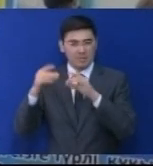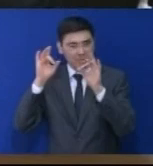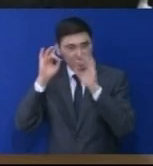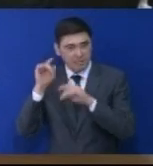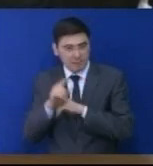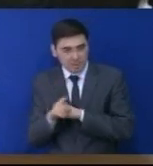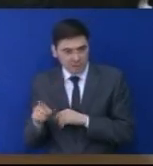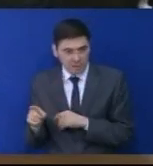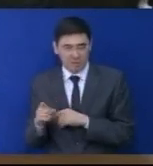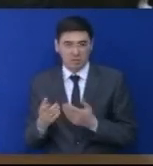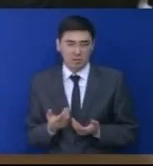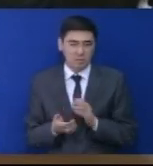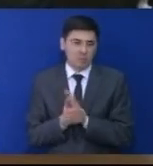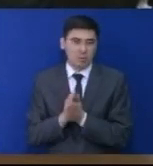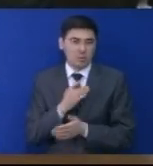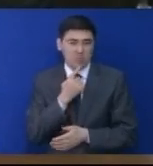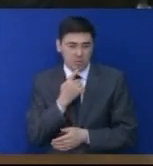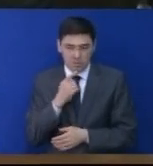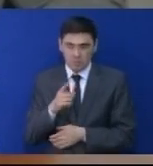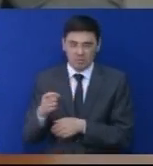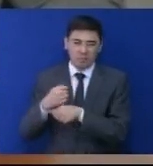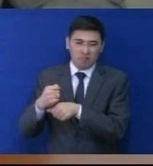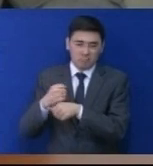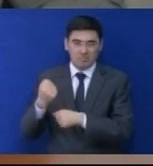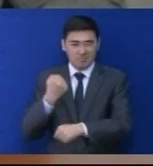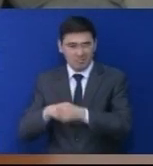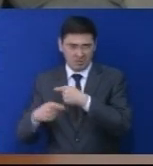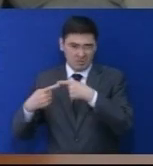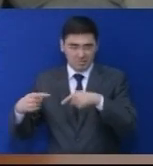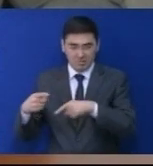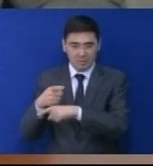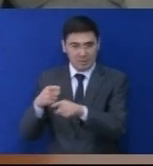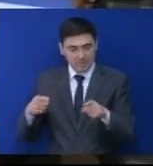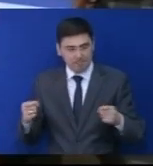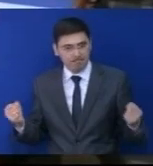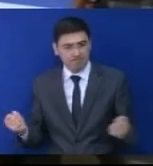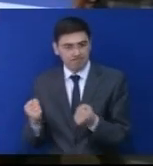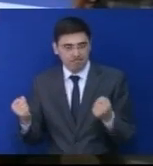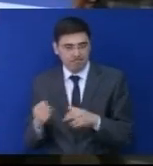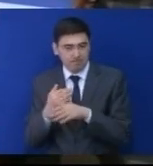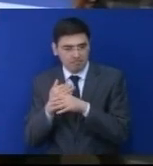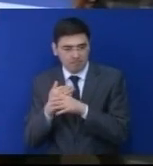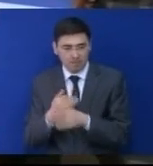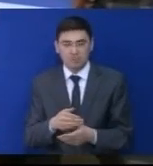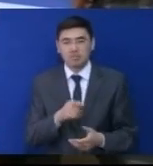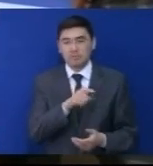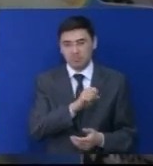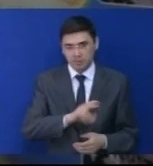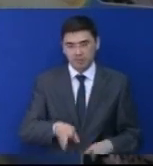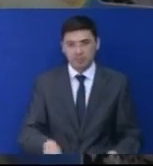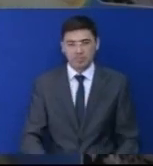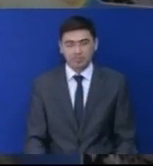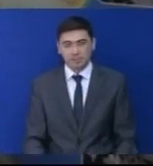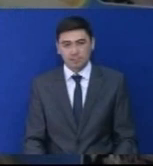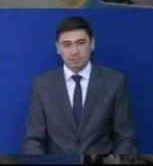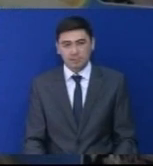қалған жанұялар мен тұрмыстық зорлық-зомбылыққа ұшыраған адамдарға қолдау көрсетуде. Қор жанында дағдарыстық орталық та жұмыс істейді. Через